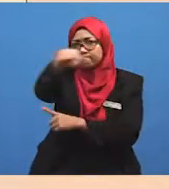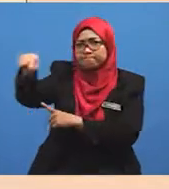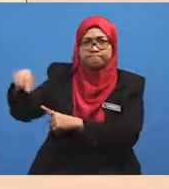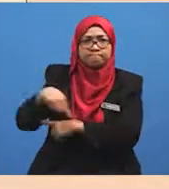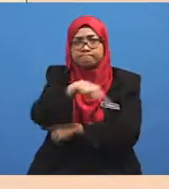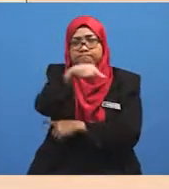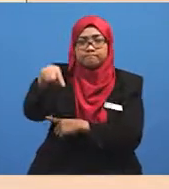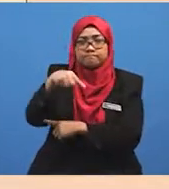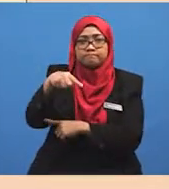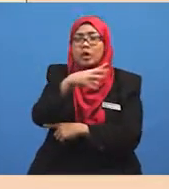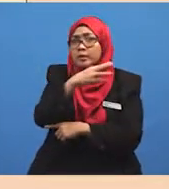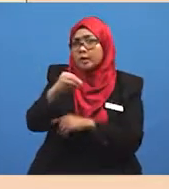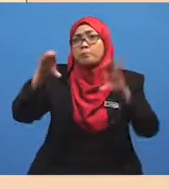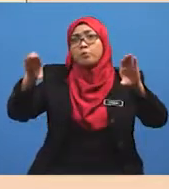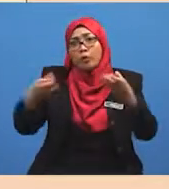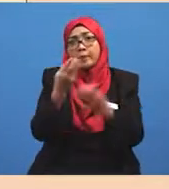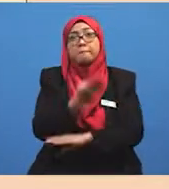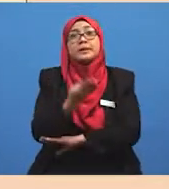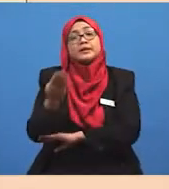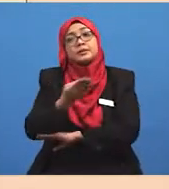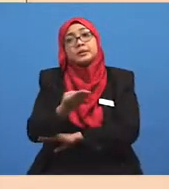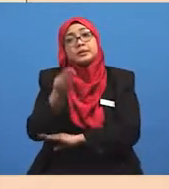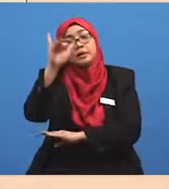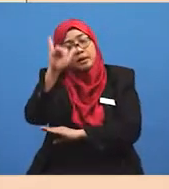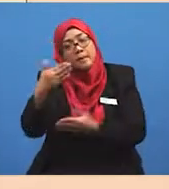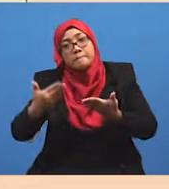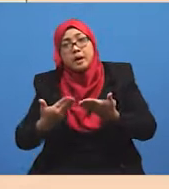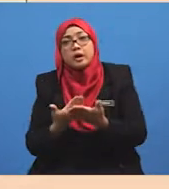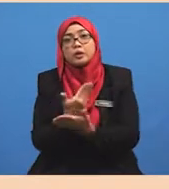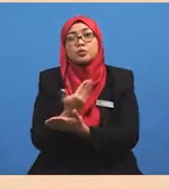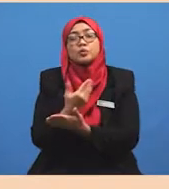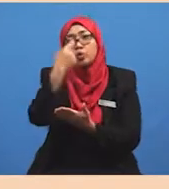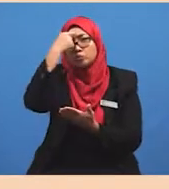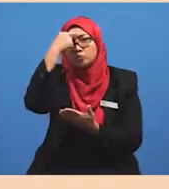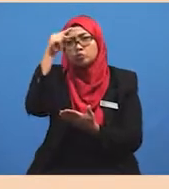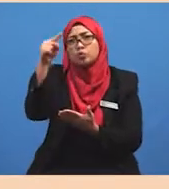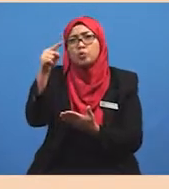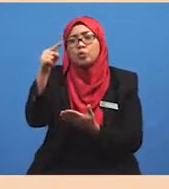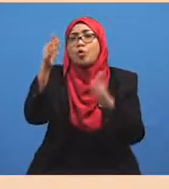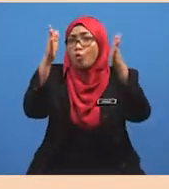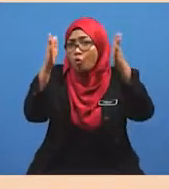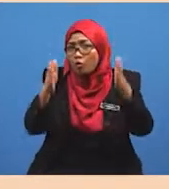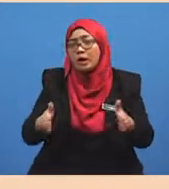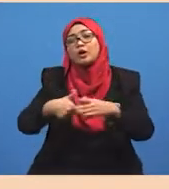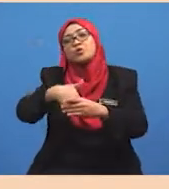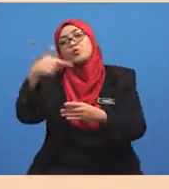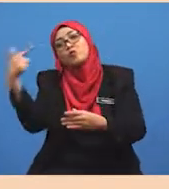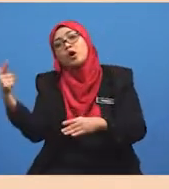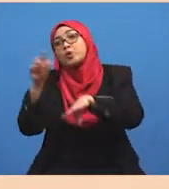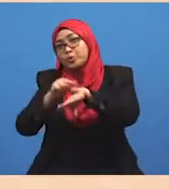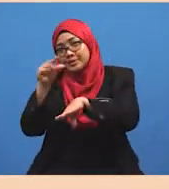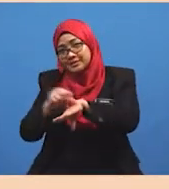baru yang dapat memenuhi kehendak pelanggan sebagai Jokowi